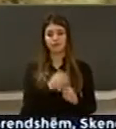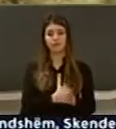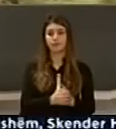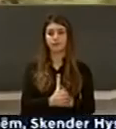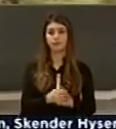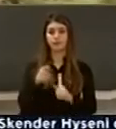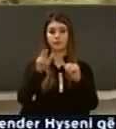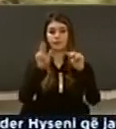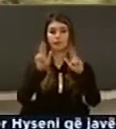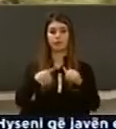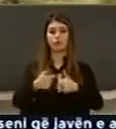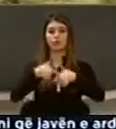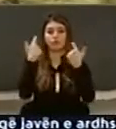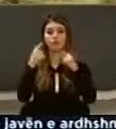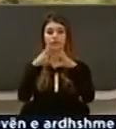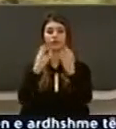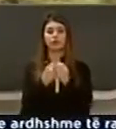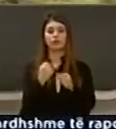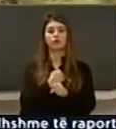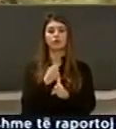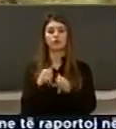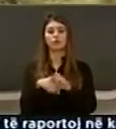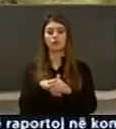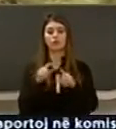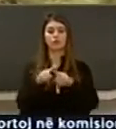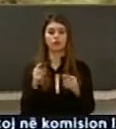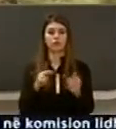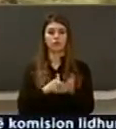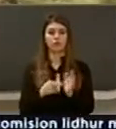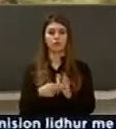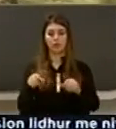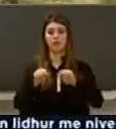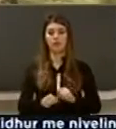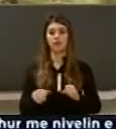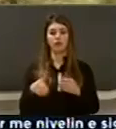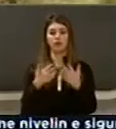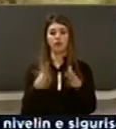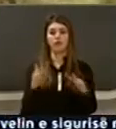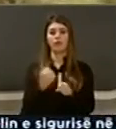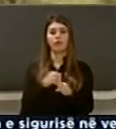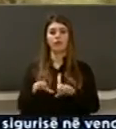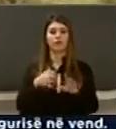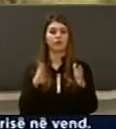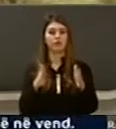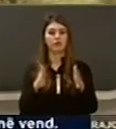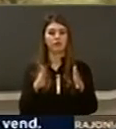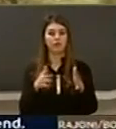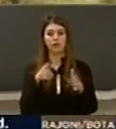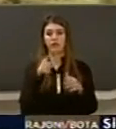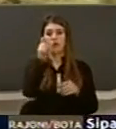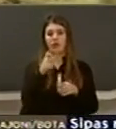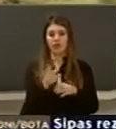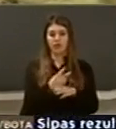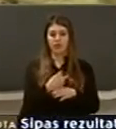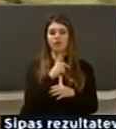është mbyllur cikli punësimit e qeveria ka shumë të vështirë për të hapur vende pune në këtë situatë. Një vend i cili mundohet të punësoj,